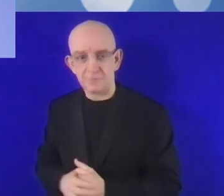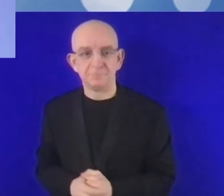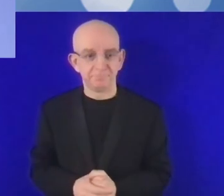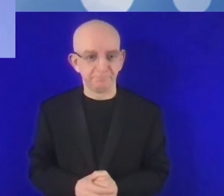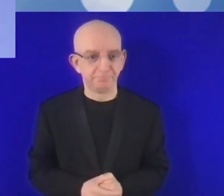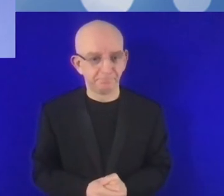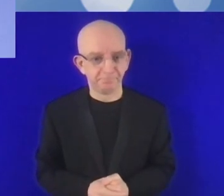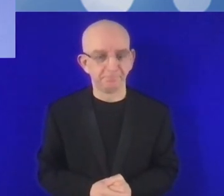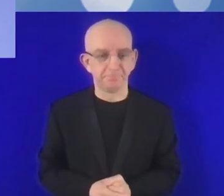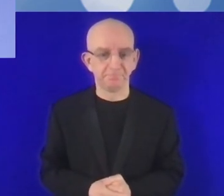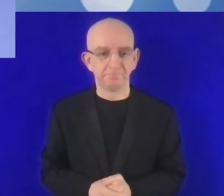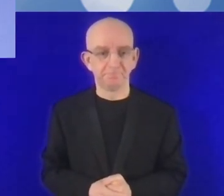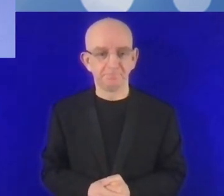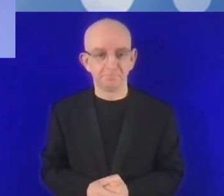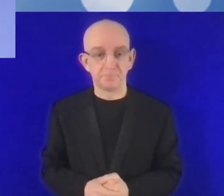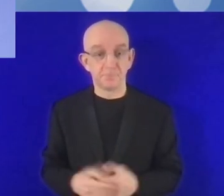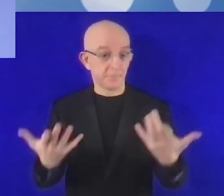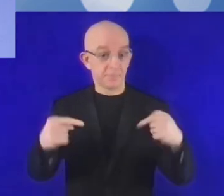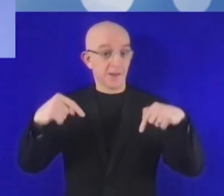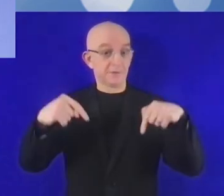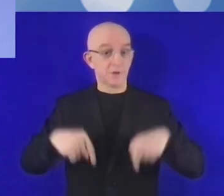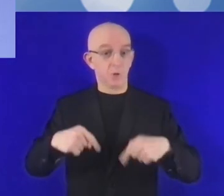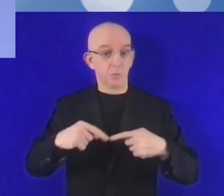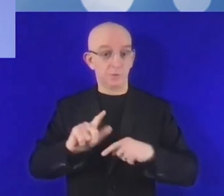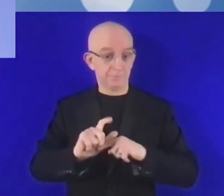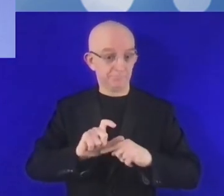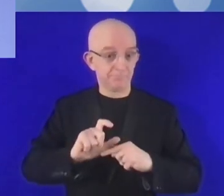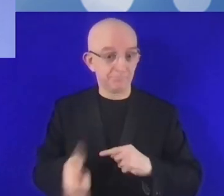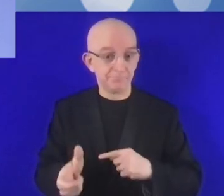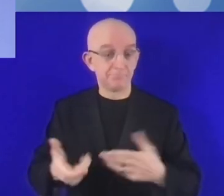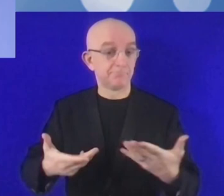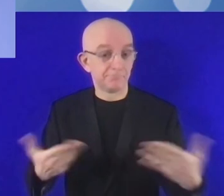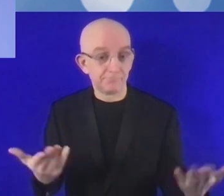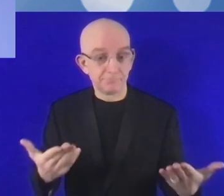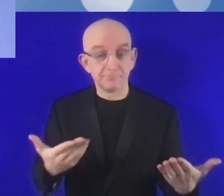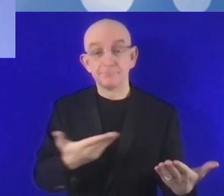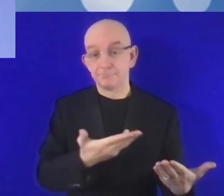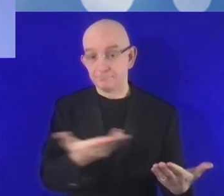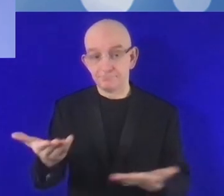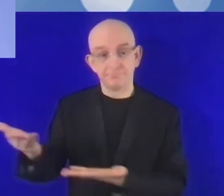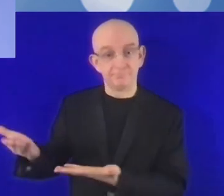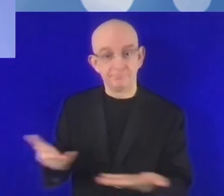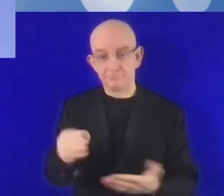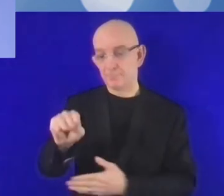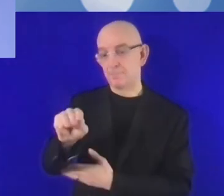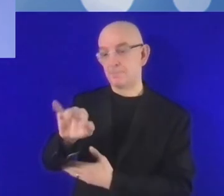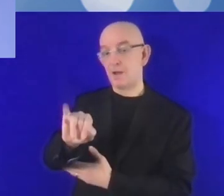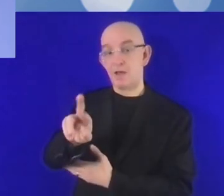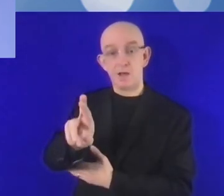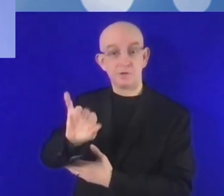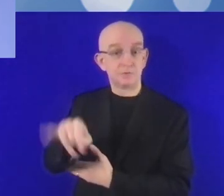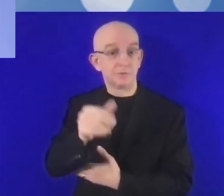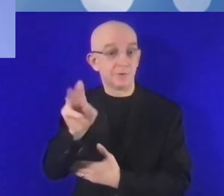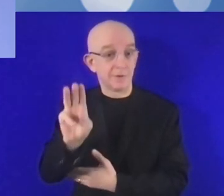Сейчас, уважаемые дамы и господа, хочу передать слово госпоже Мириам Кюне,